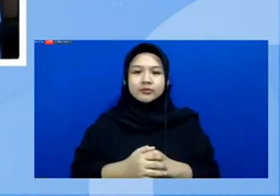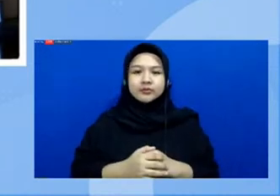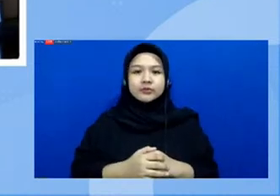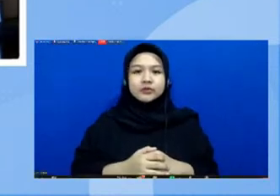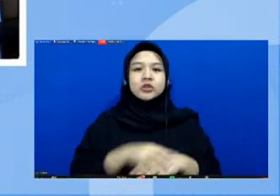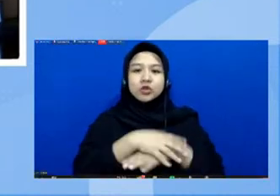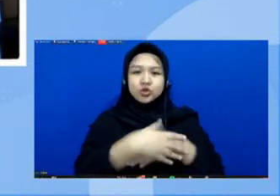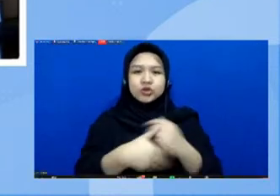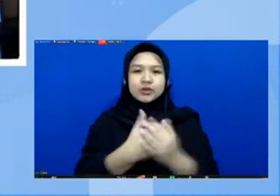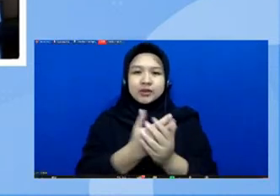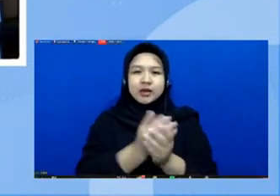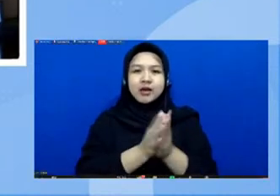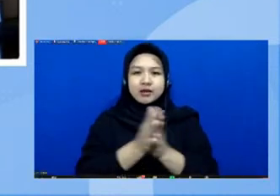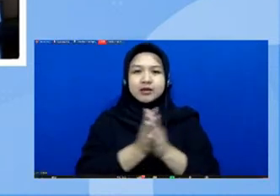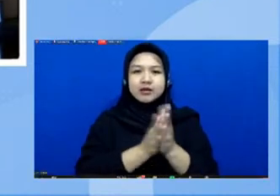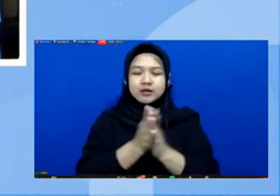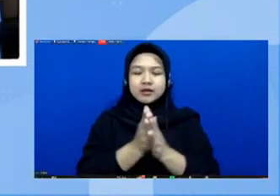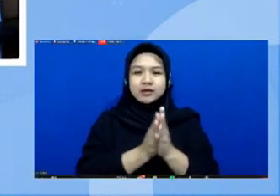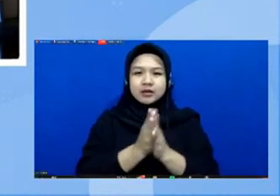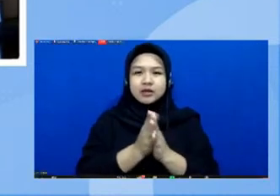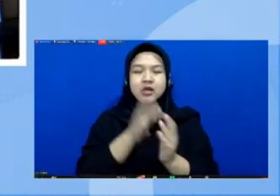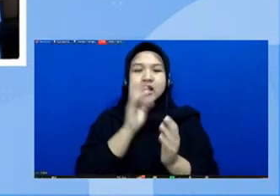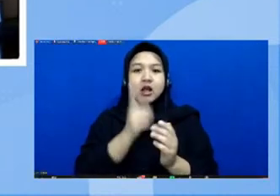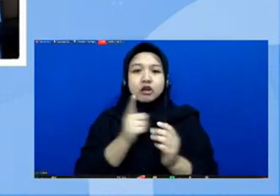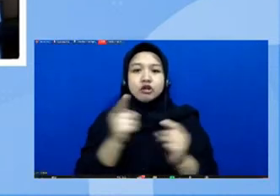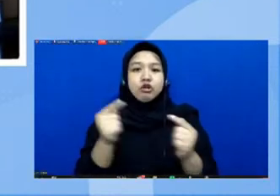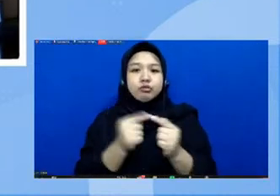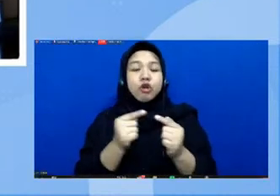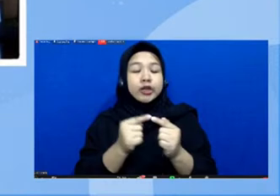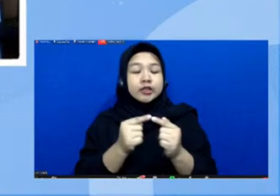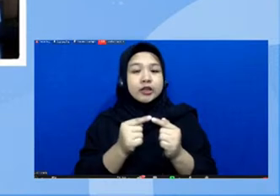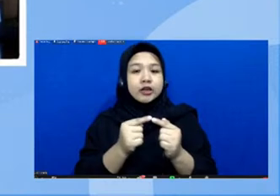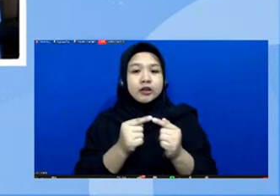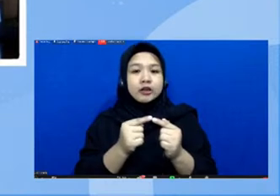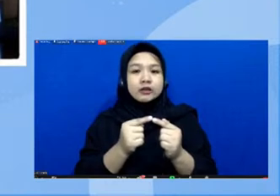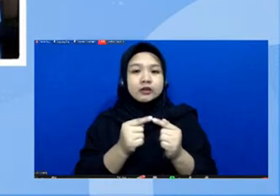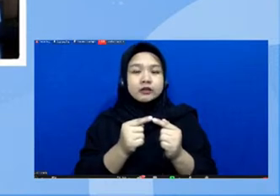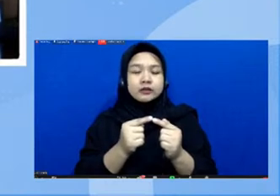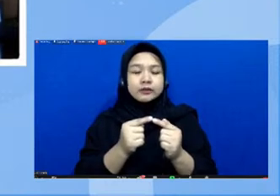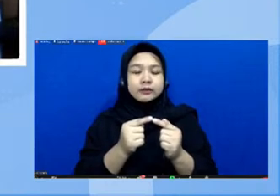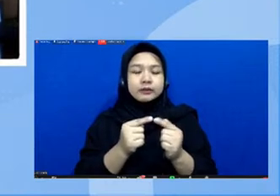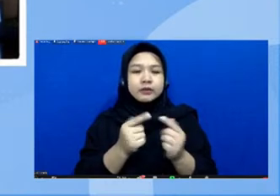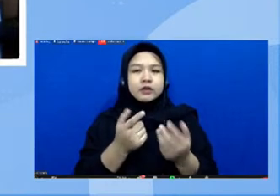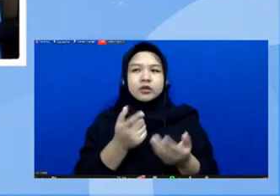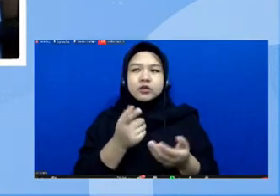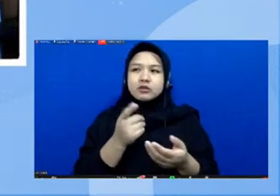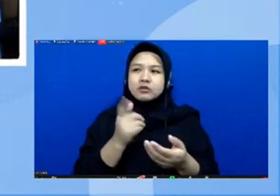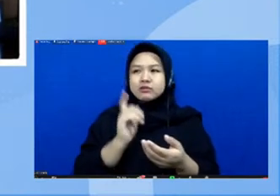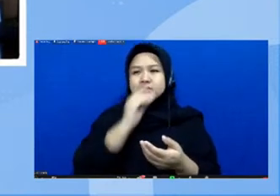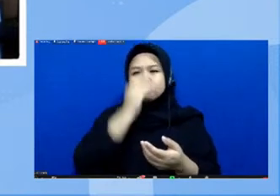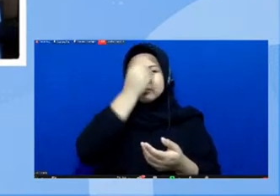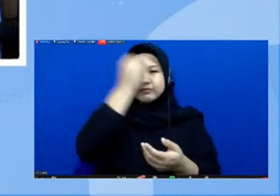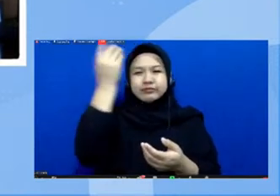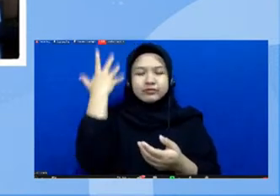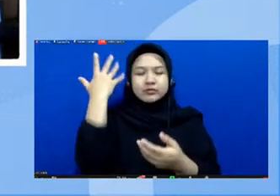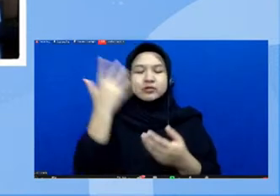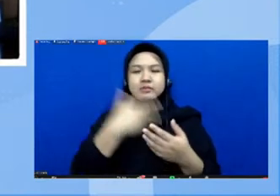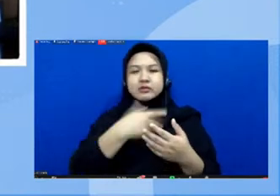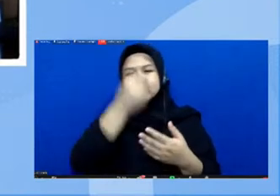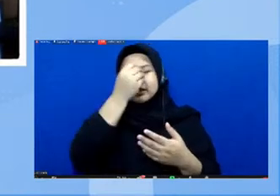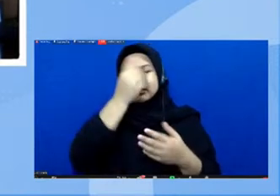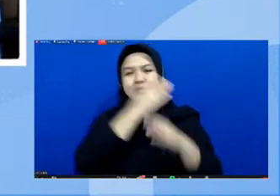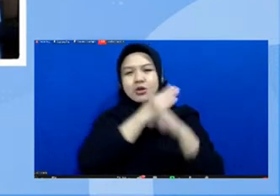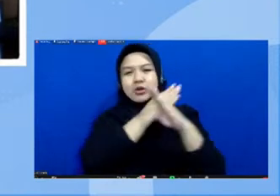mencuci tangan. Ini kaitannya dengan apa? Ada misunderstanding, ada denial, ada ignorance.